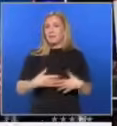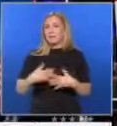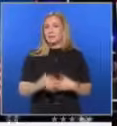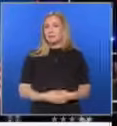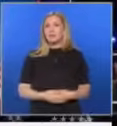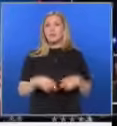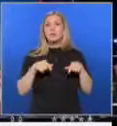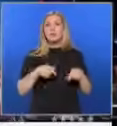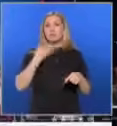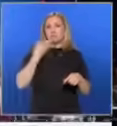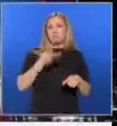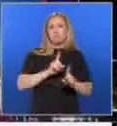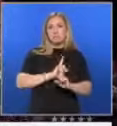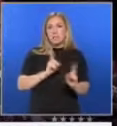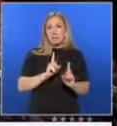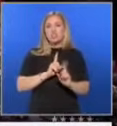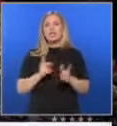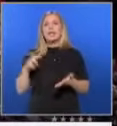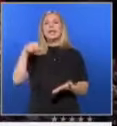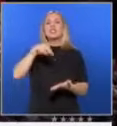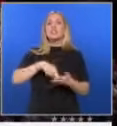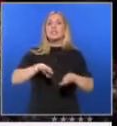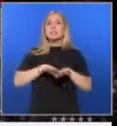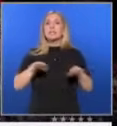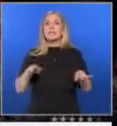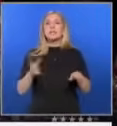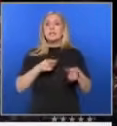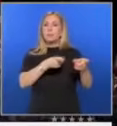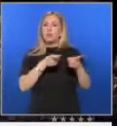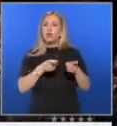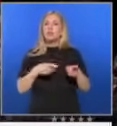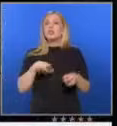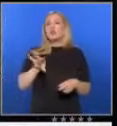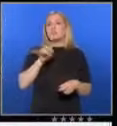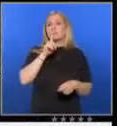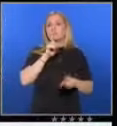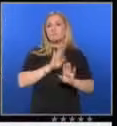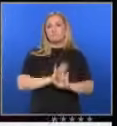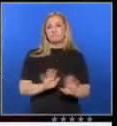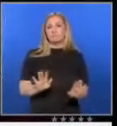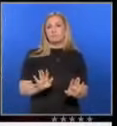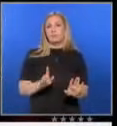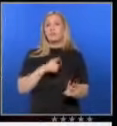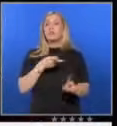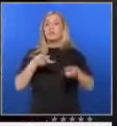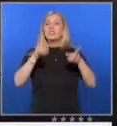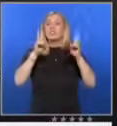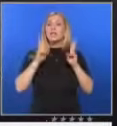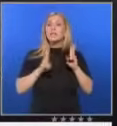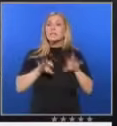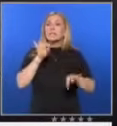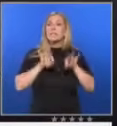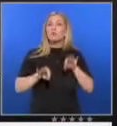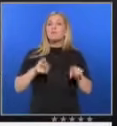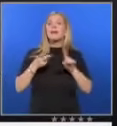Тръмп не произнесе реч, не се качи и на сцената. След покушението предпочета да запази мълчание. Решението си за избор